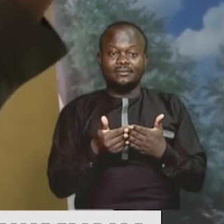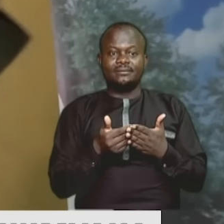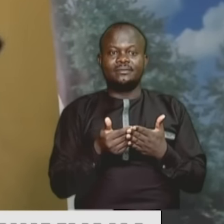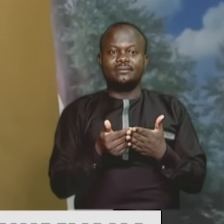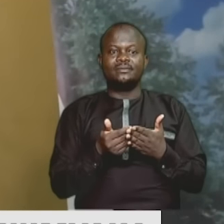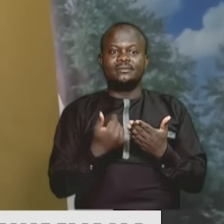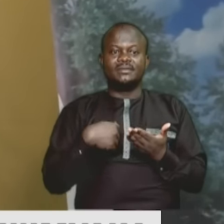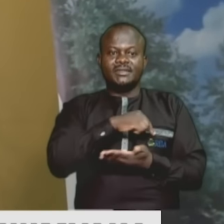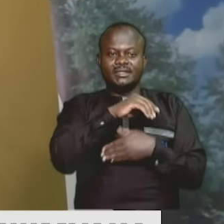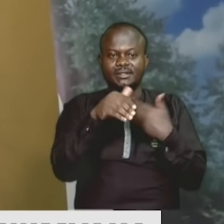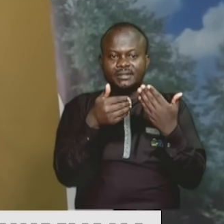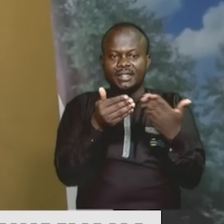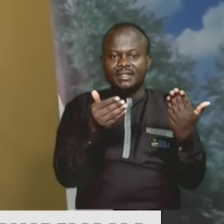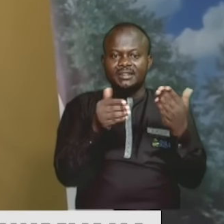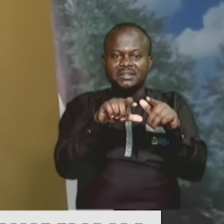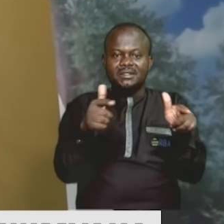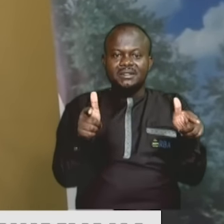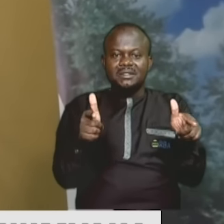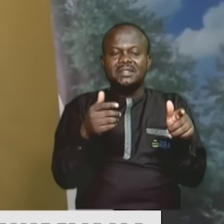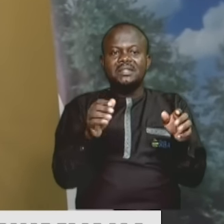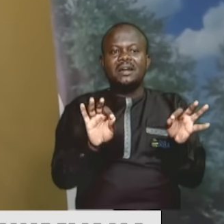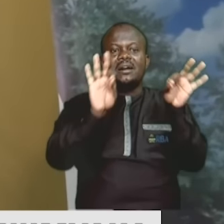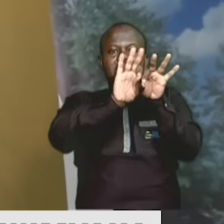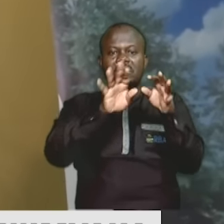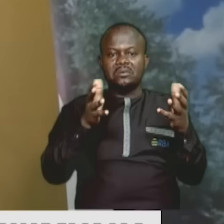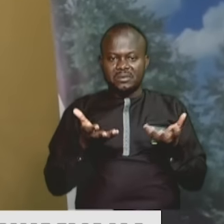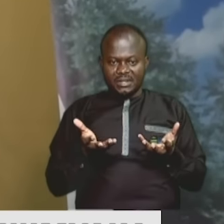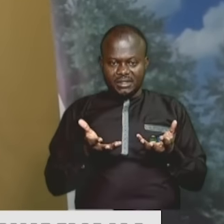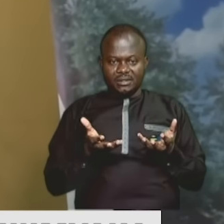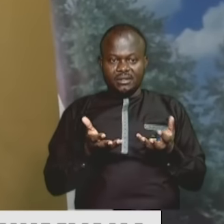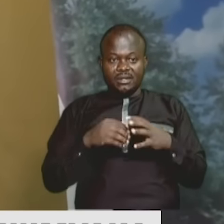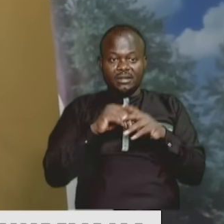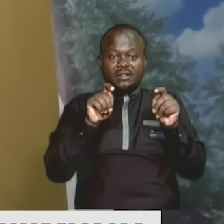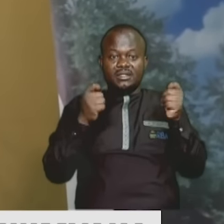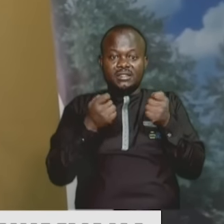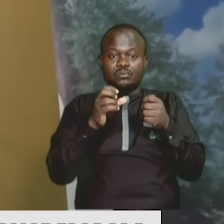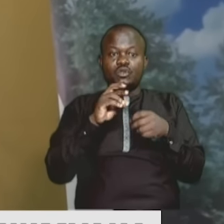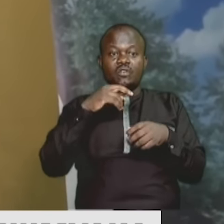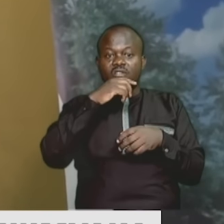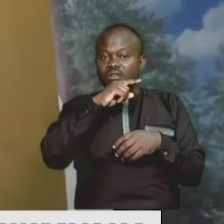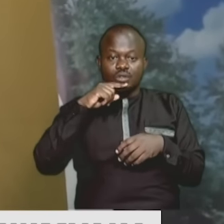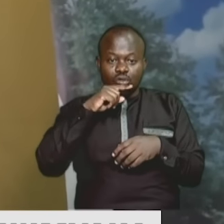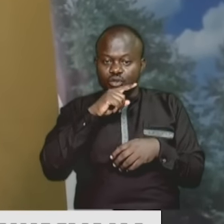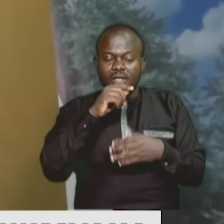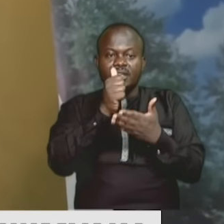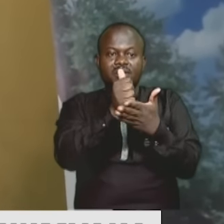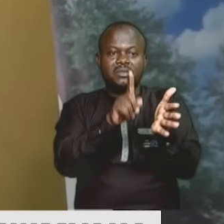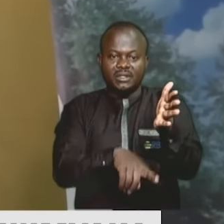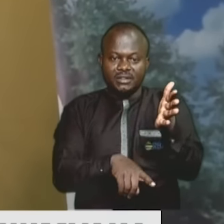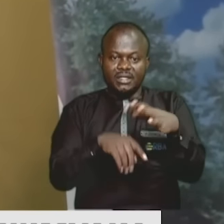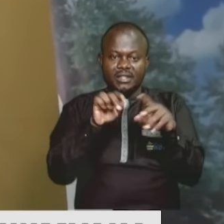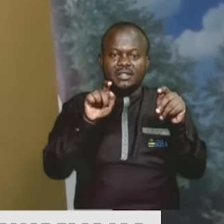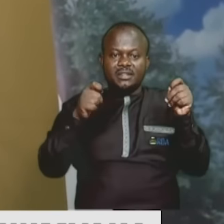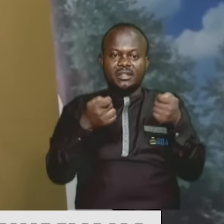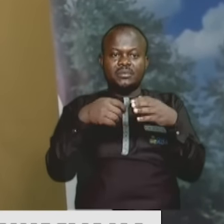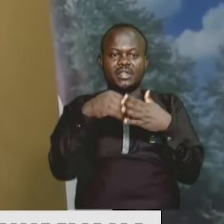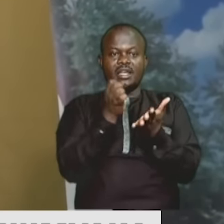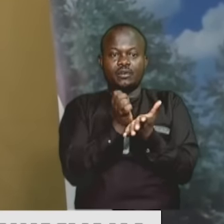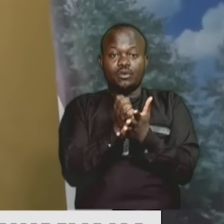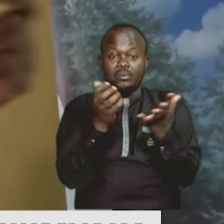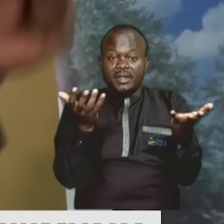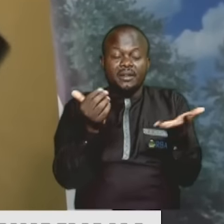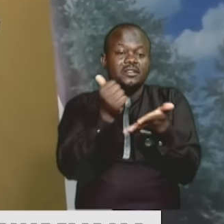twakabaye tumenya ngo iki giti ubundi kimara icy'umuturage in terms of social kimumara iki in terms of economical